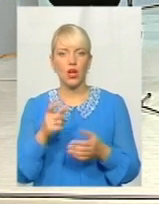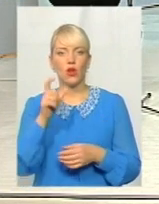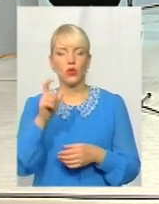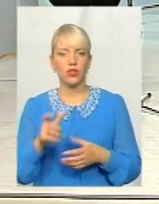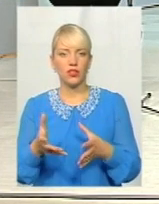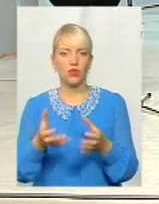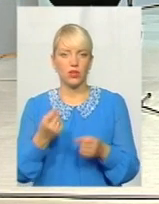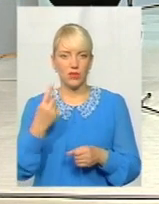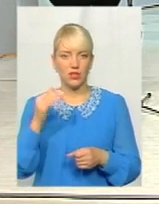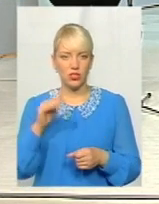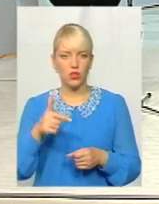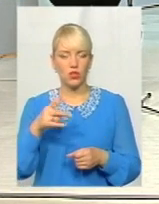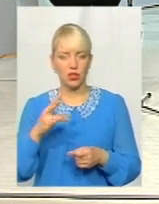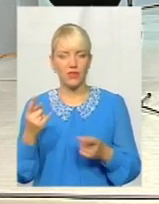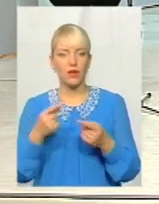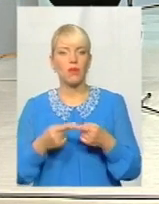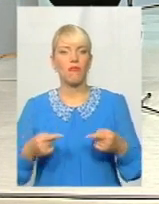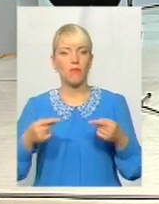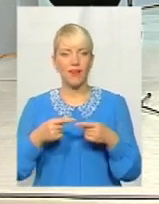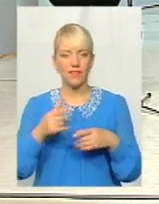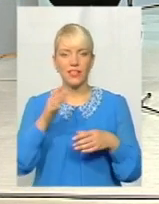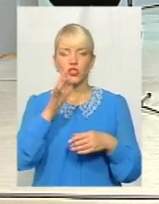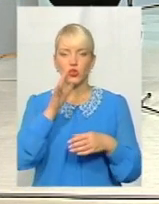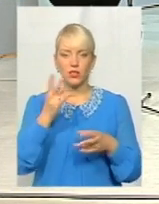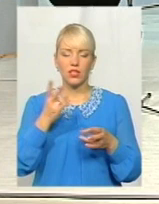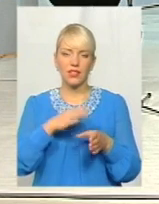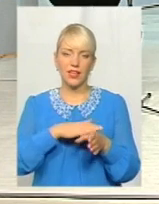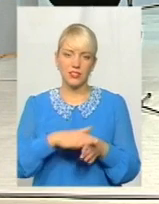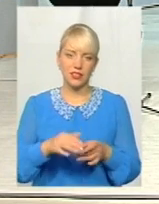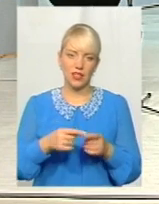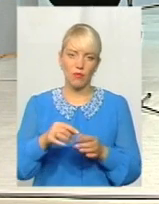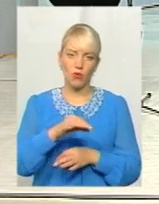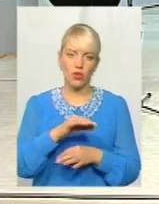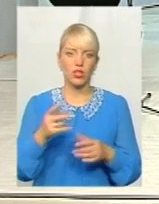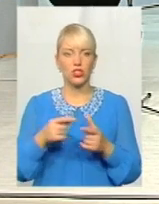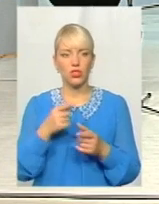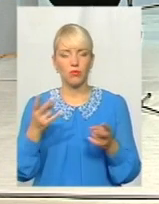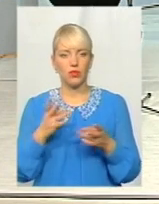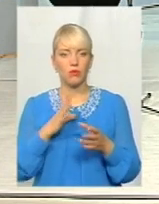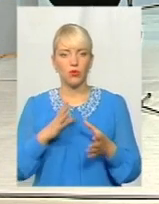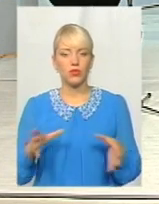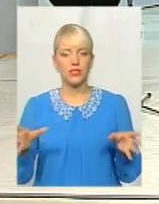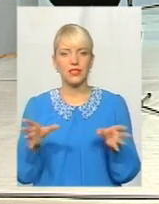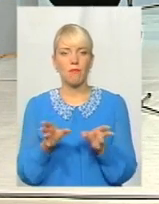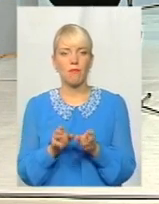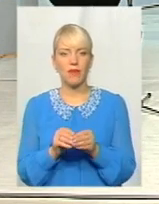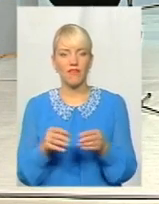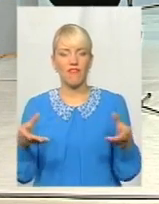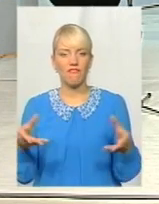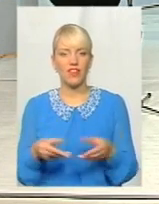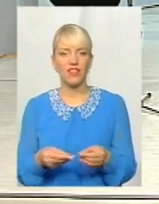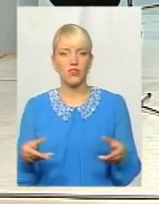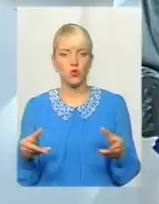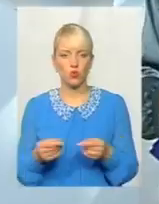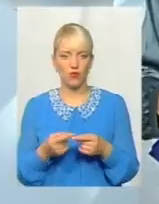її в певні строки реалізувати той проєкт. І чи потрібно було співфінансування? Тому що часто кажуть, коли